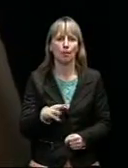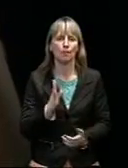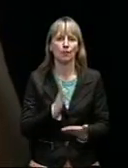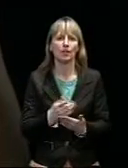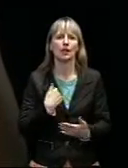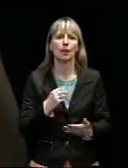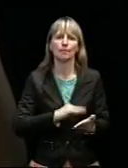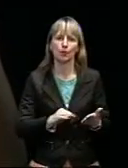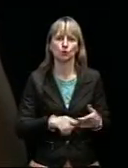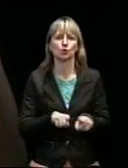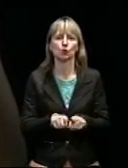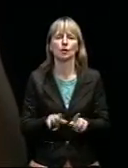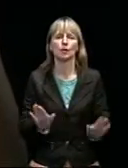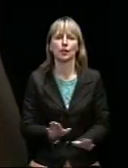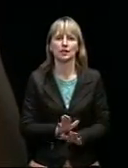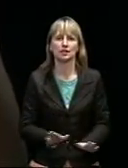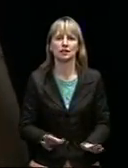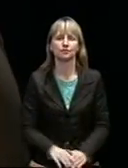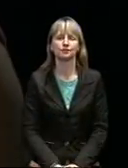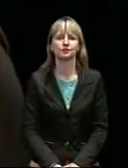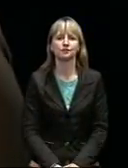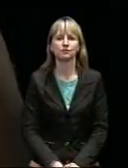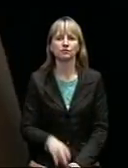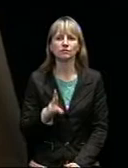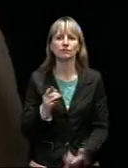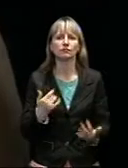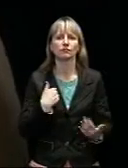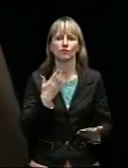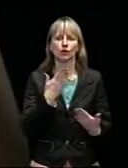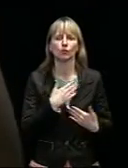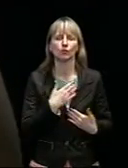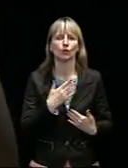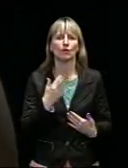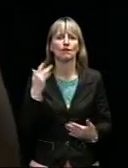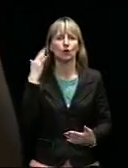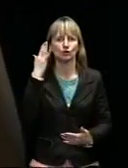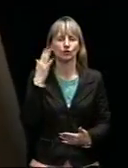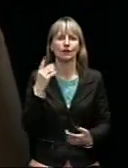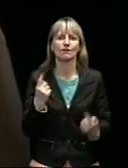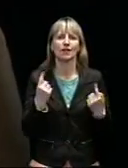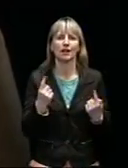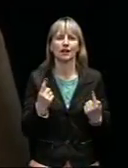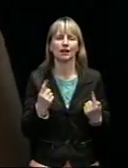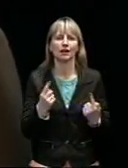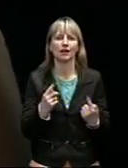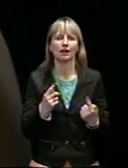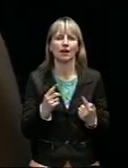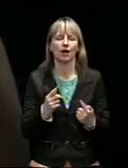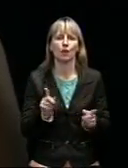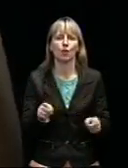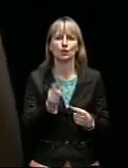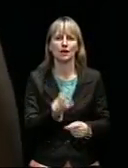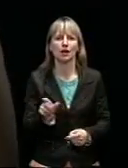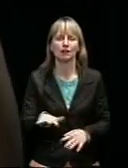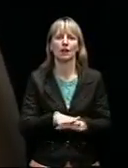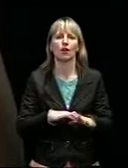пісні. І наскільки сильно я люблю творчество великих композиторів і народне творчество,